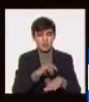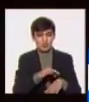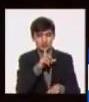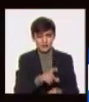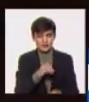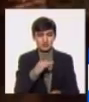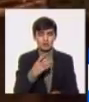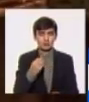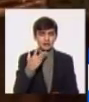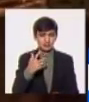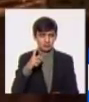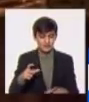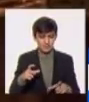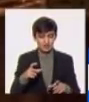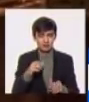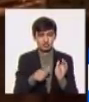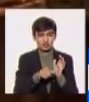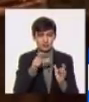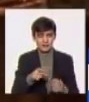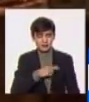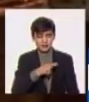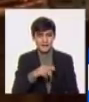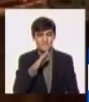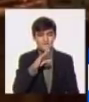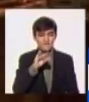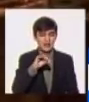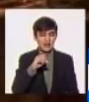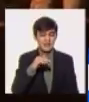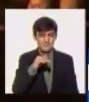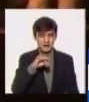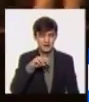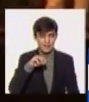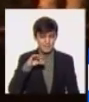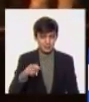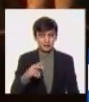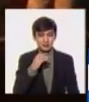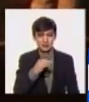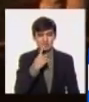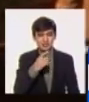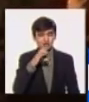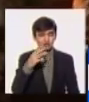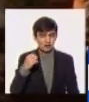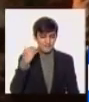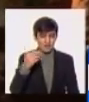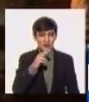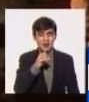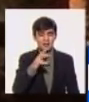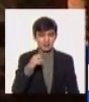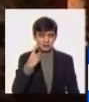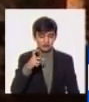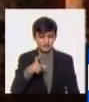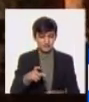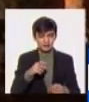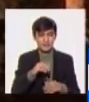и 3 члена экипажа. 6 погибших – это филиппинцы, 1 канадец и 1 гражданин США. С 26 марта